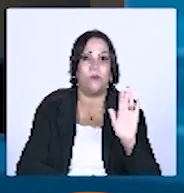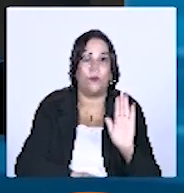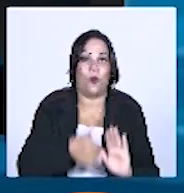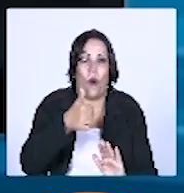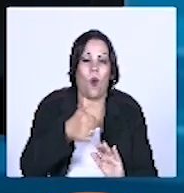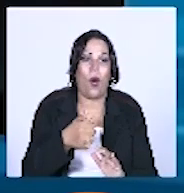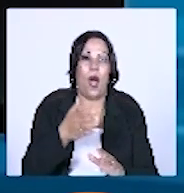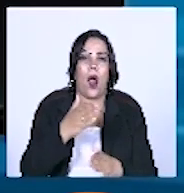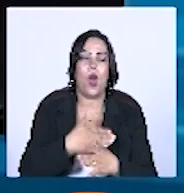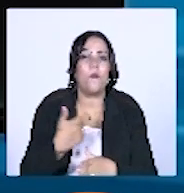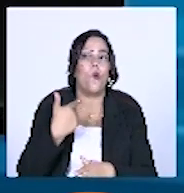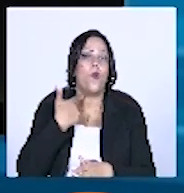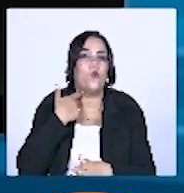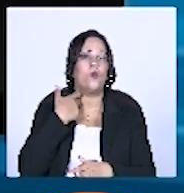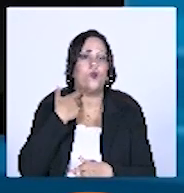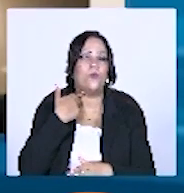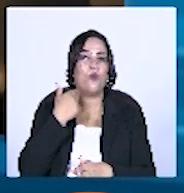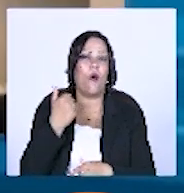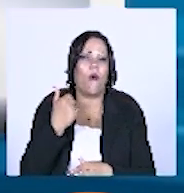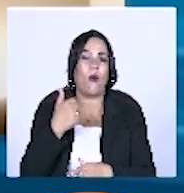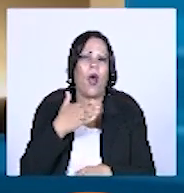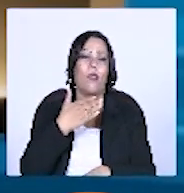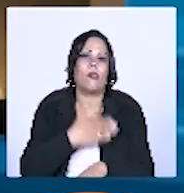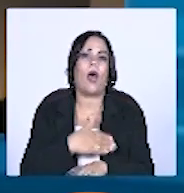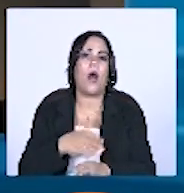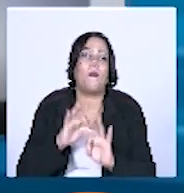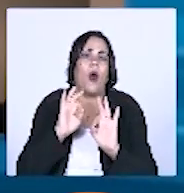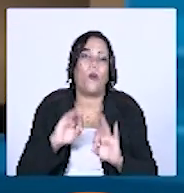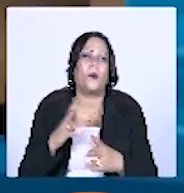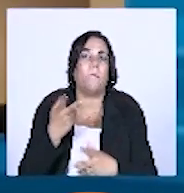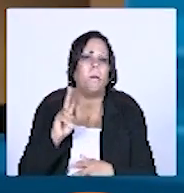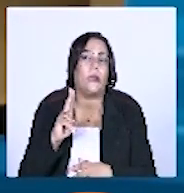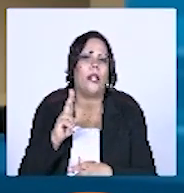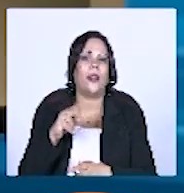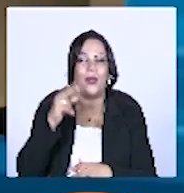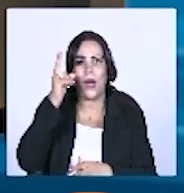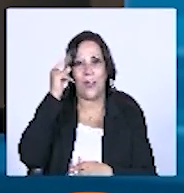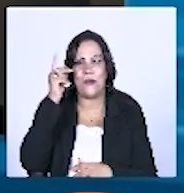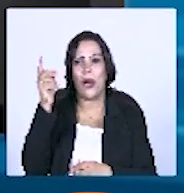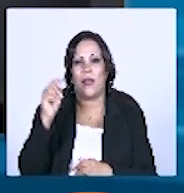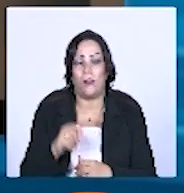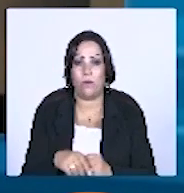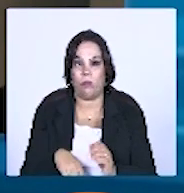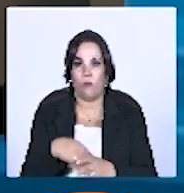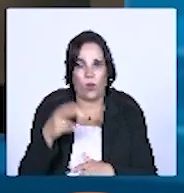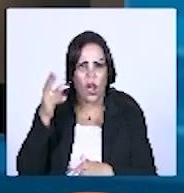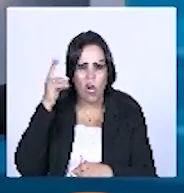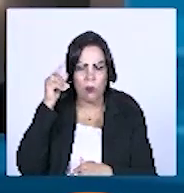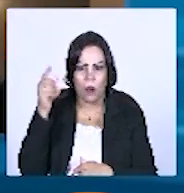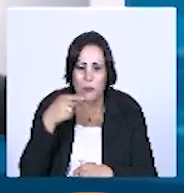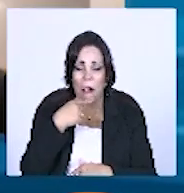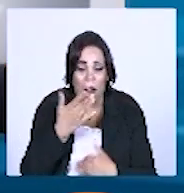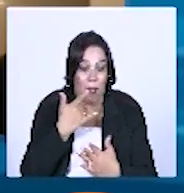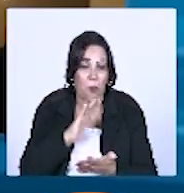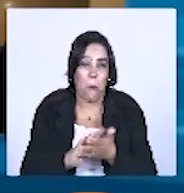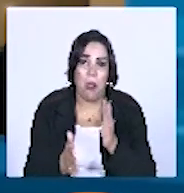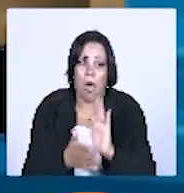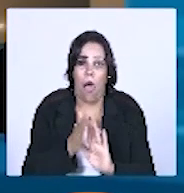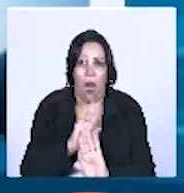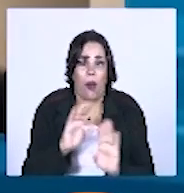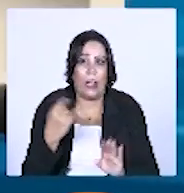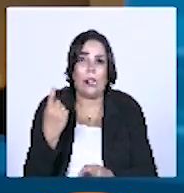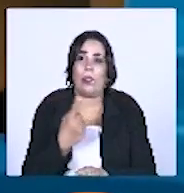عن خسائر اوجعت اسرائيل على الجانب الاخر يقول لك ما عملتش حاجه كل